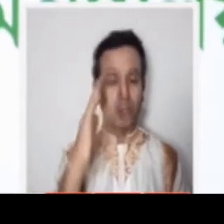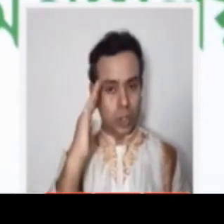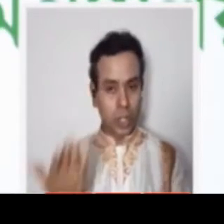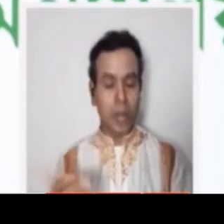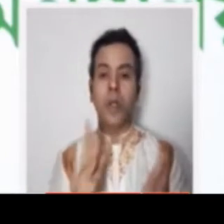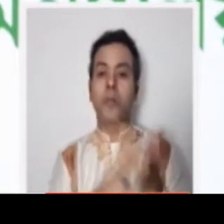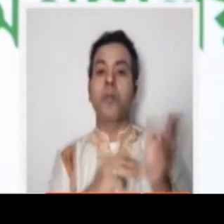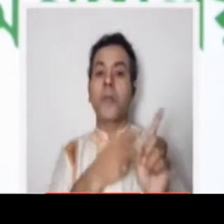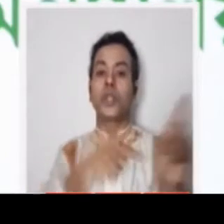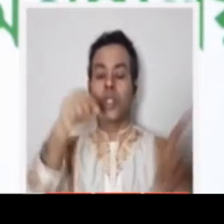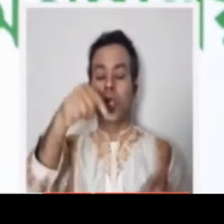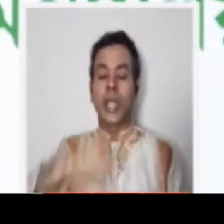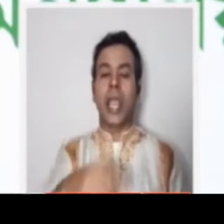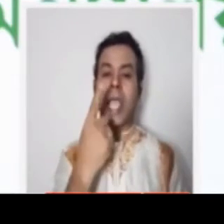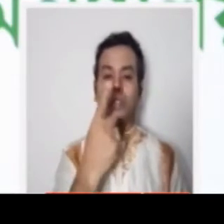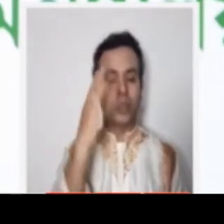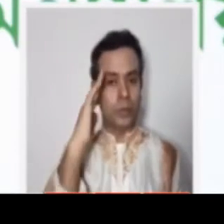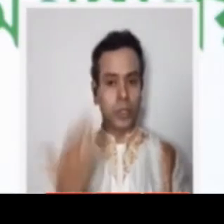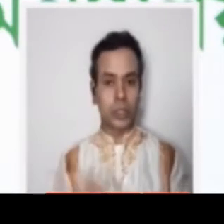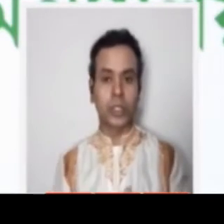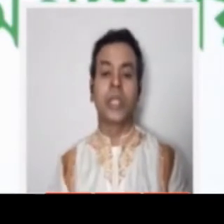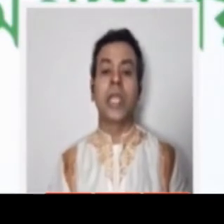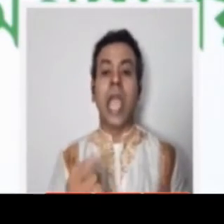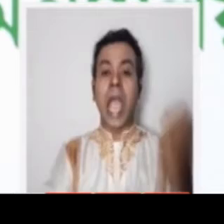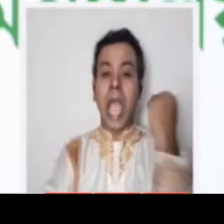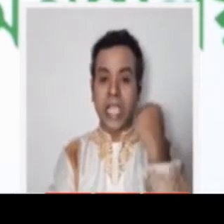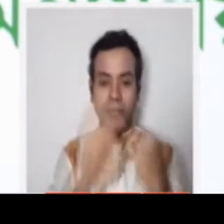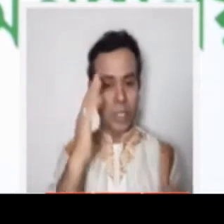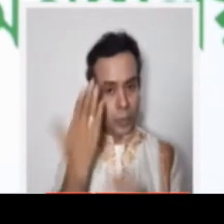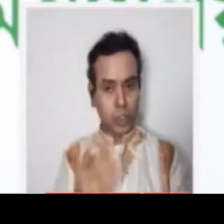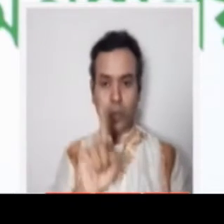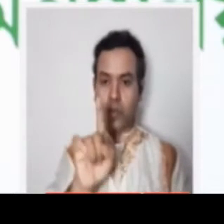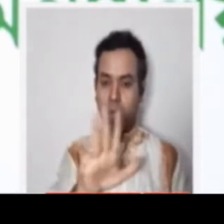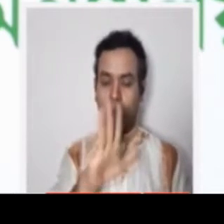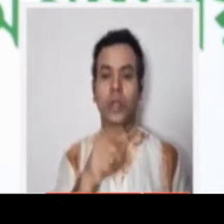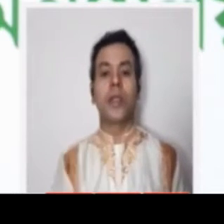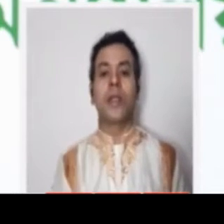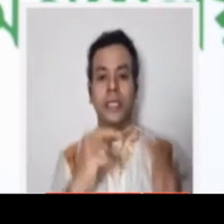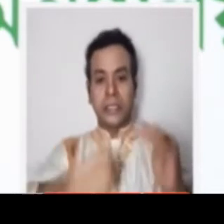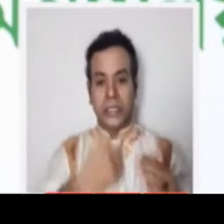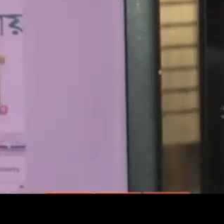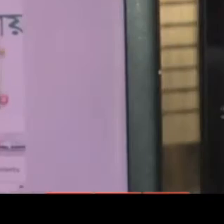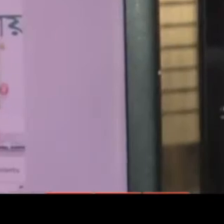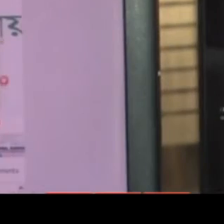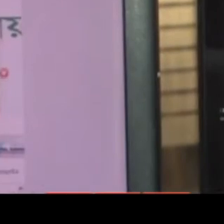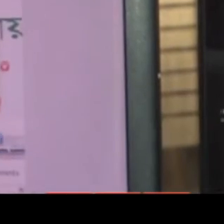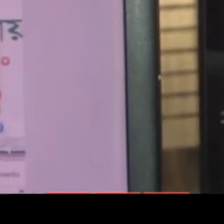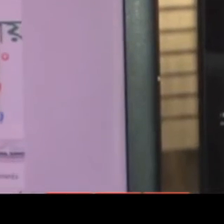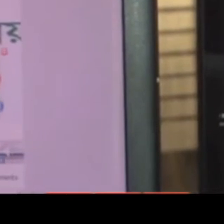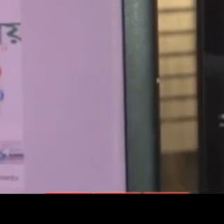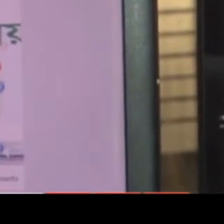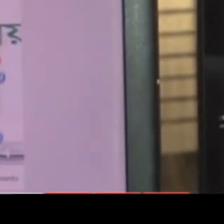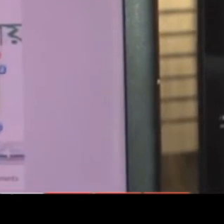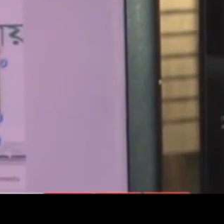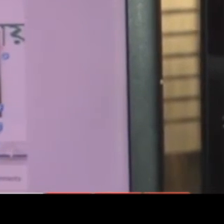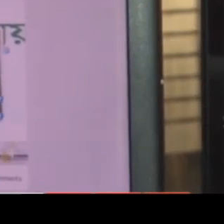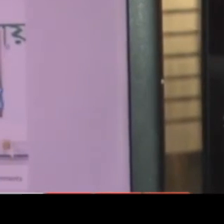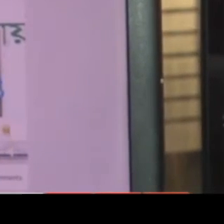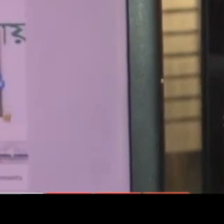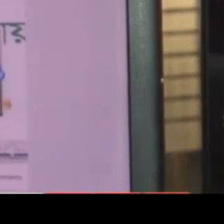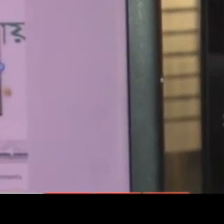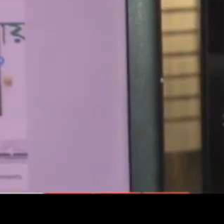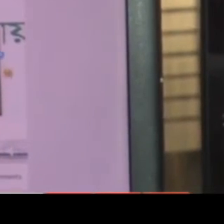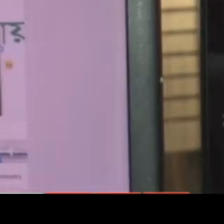হয়েছে। এ নিয়ে দেশে মোট আক্রান্ত হয়েছেন 30,205 জন। আক্রান্তদের মধ্যে মারা গেছেন আরও 24 জন, যা একদিনে সর্বোচ্চ